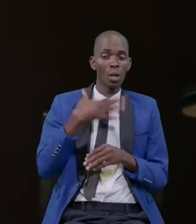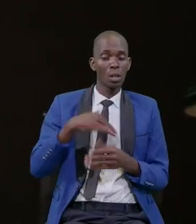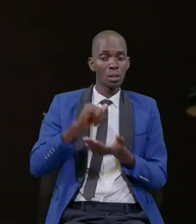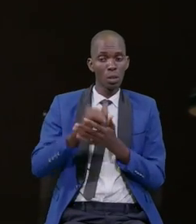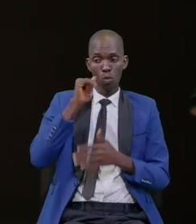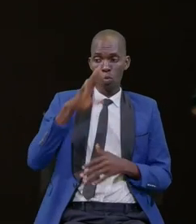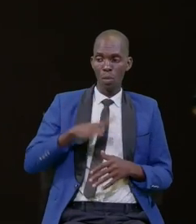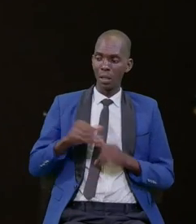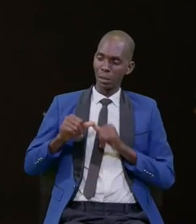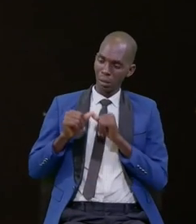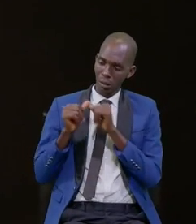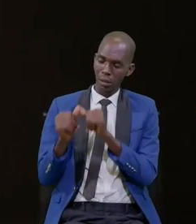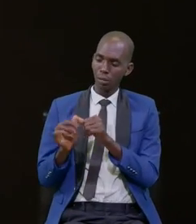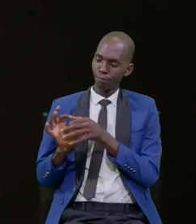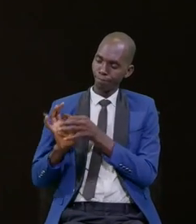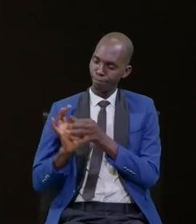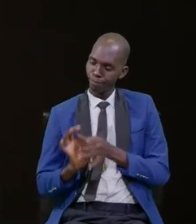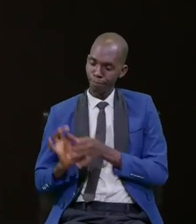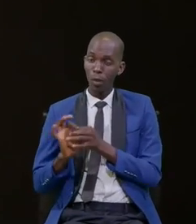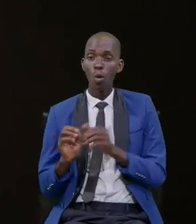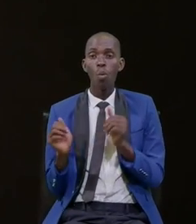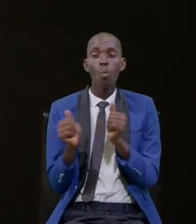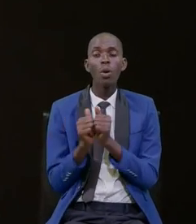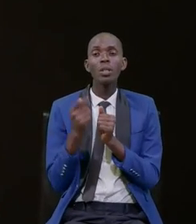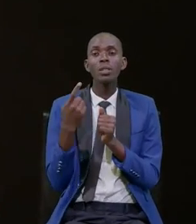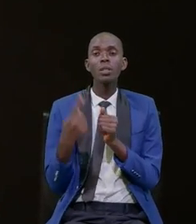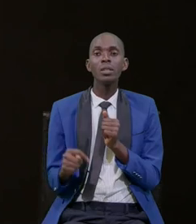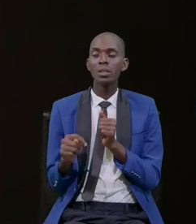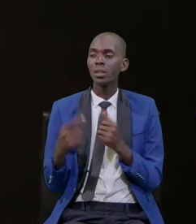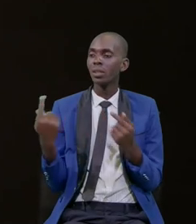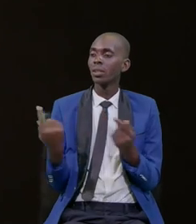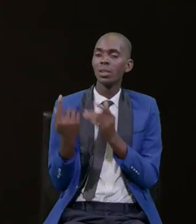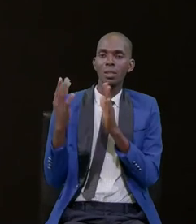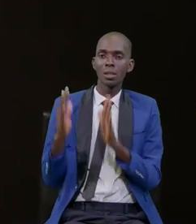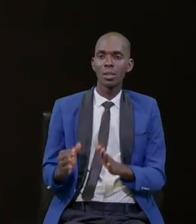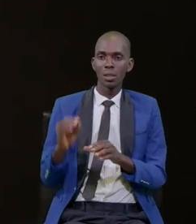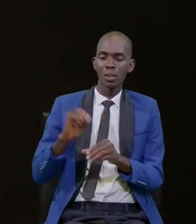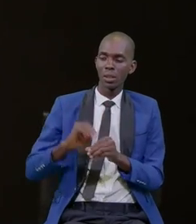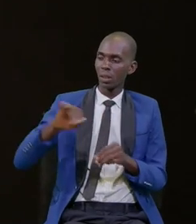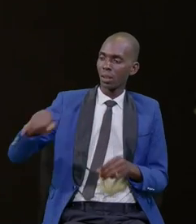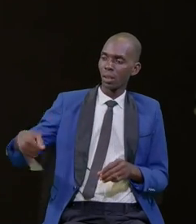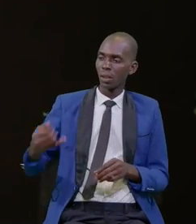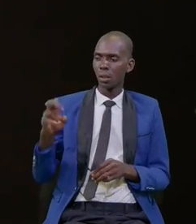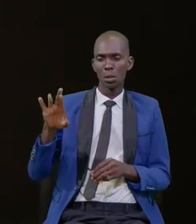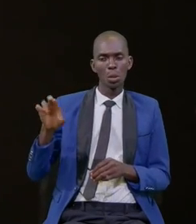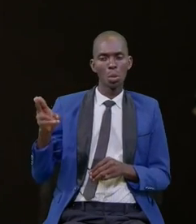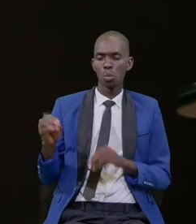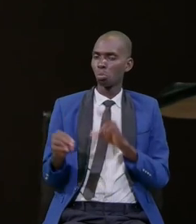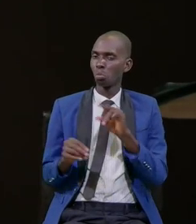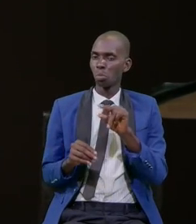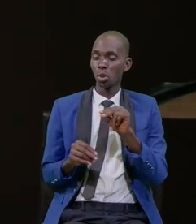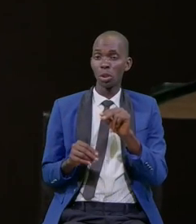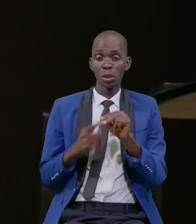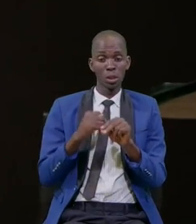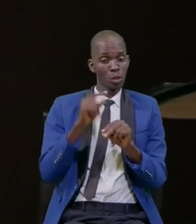es uni, tu es dans la communion avec les païens. À Jéricho, non,